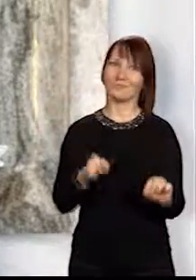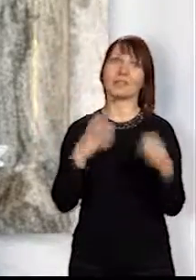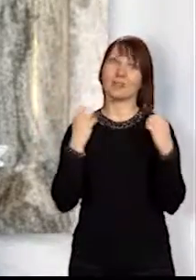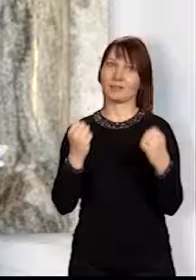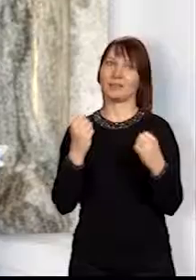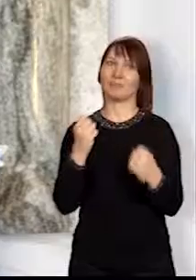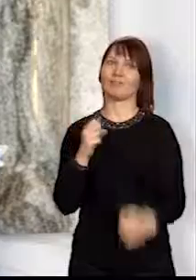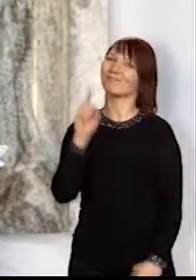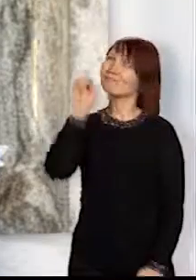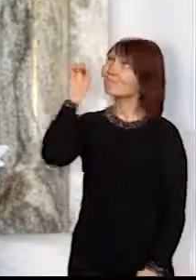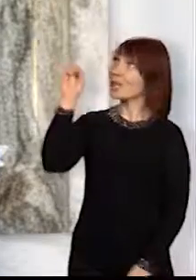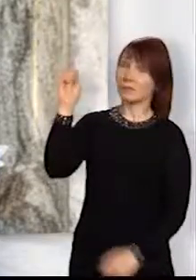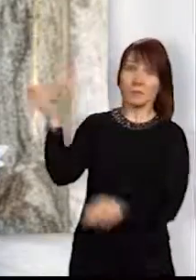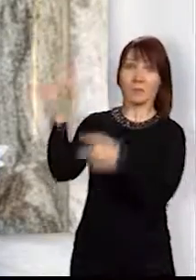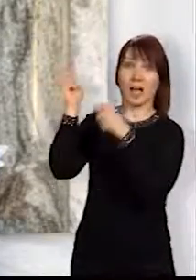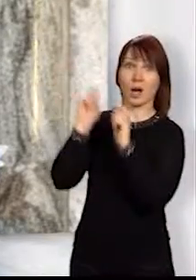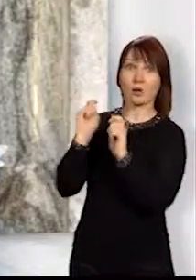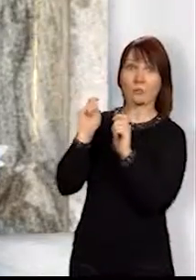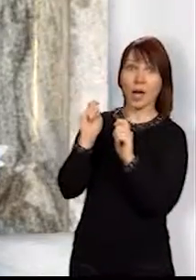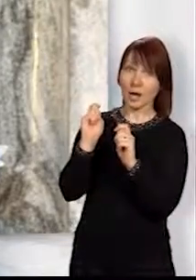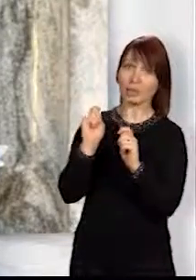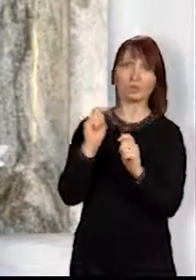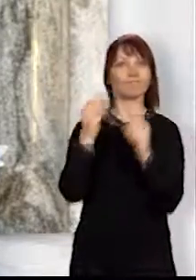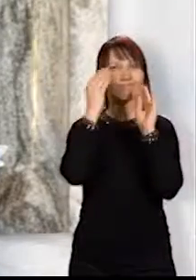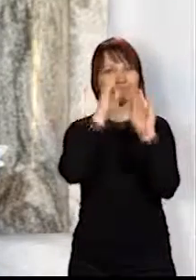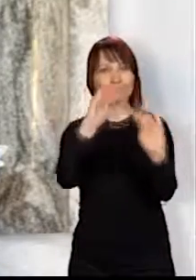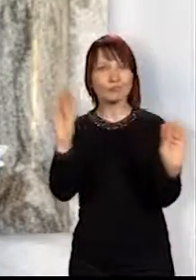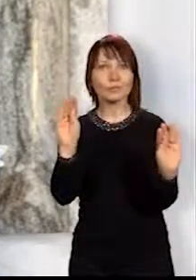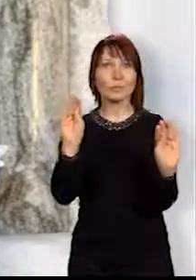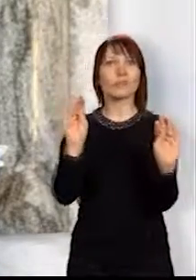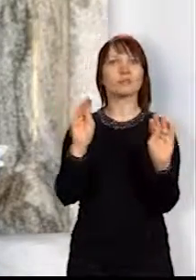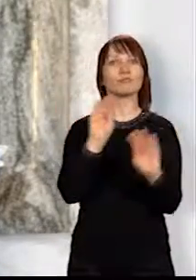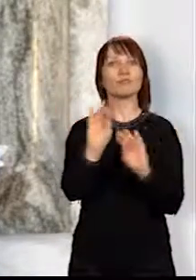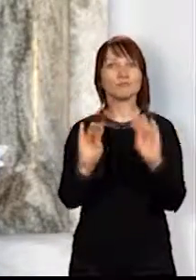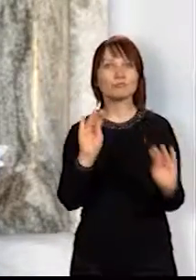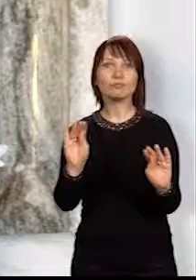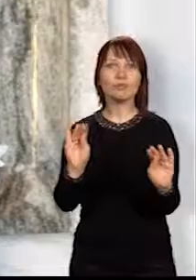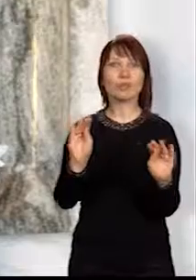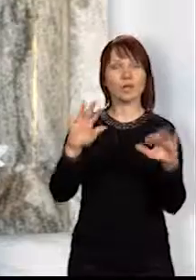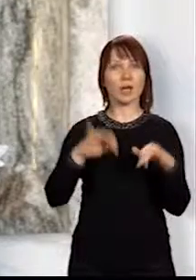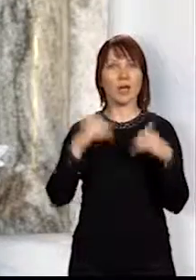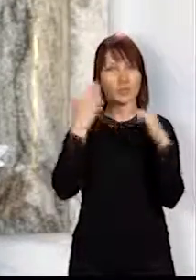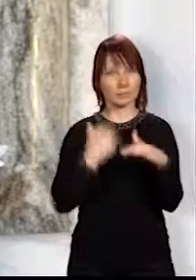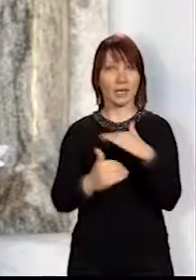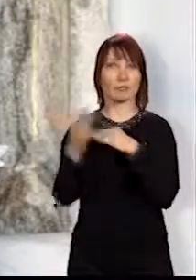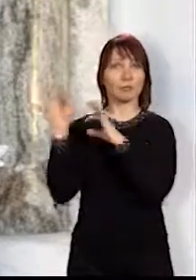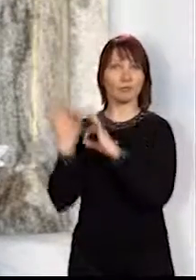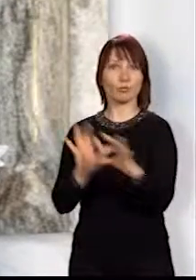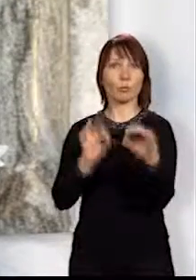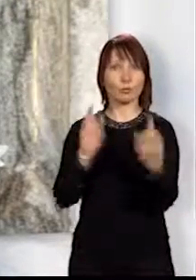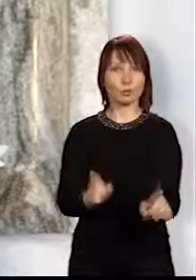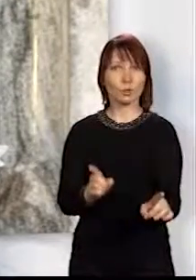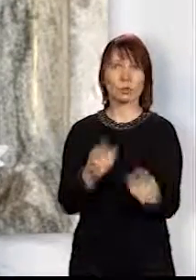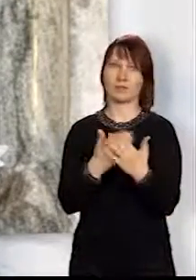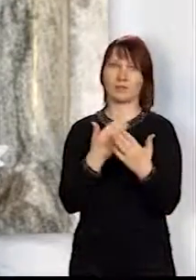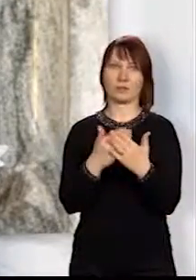gegeben, was ich tun und reden soll. Und ich weiß, sein Gebot ist das ewige Leben.